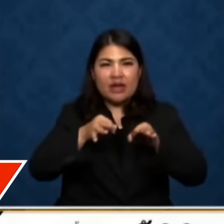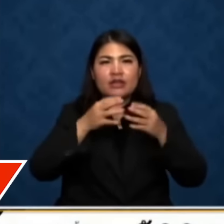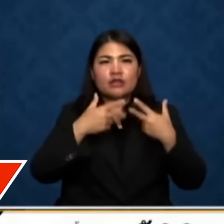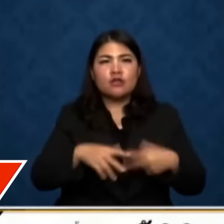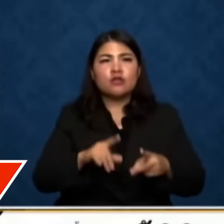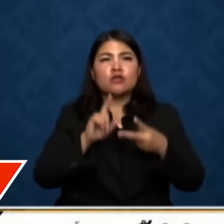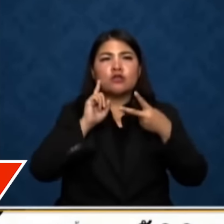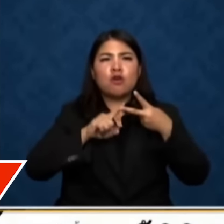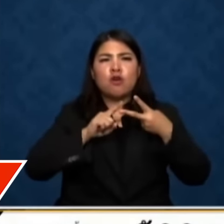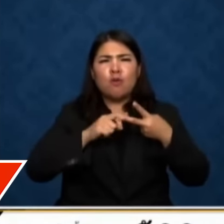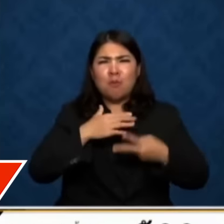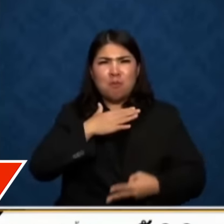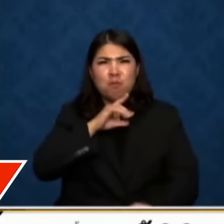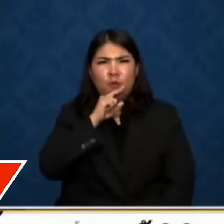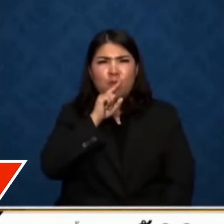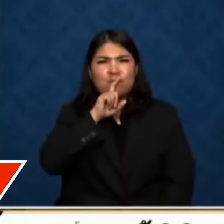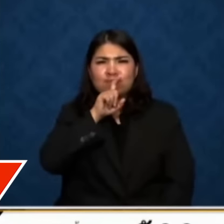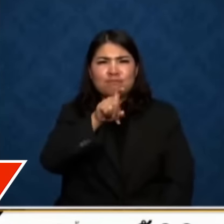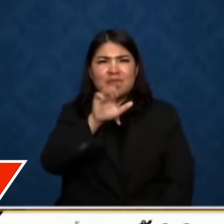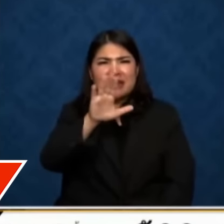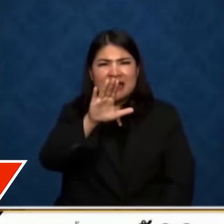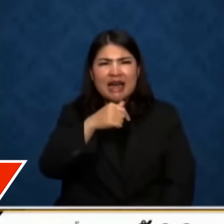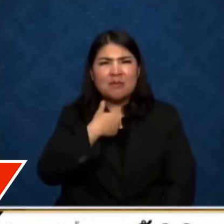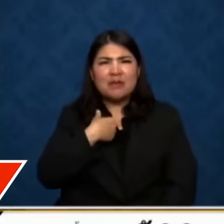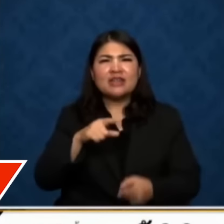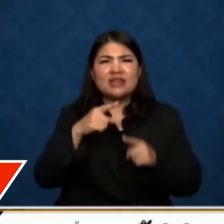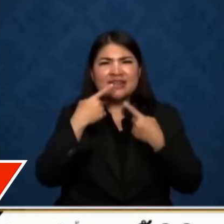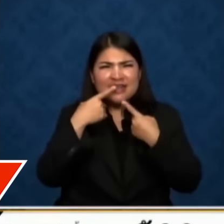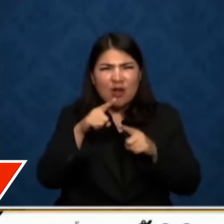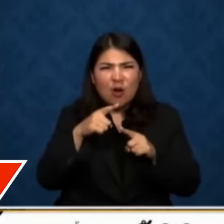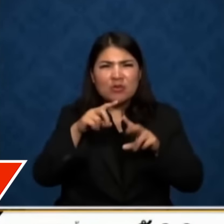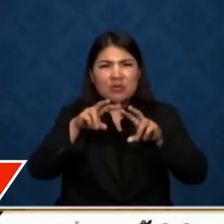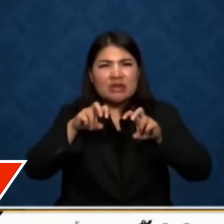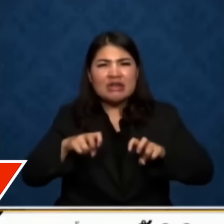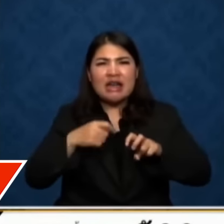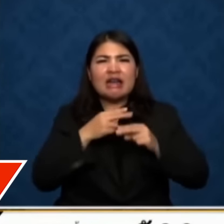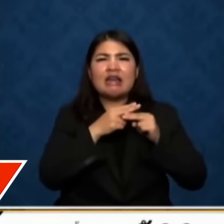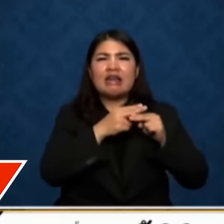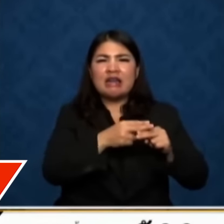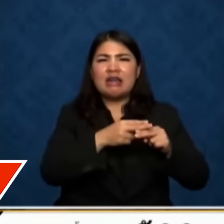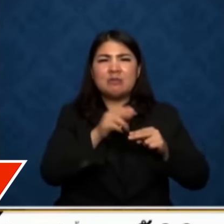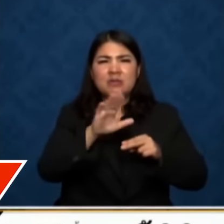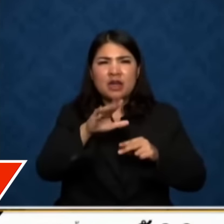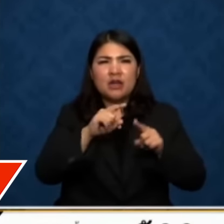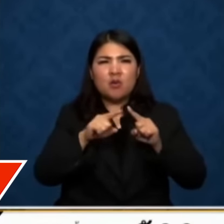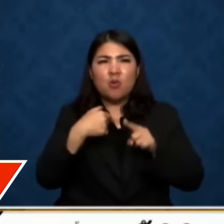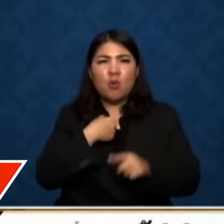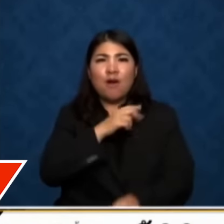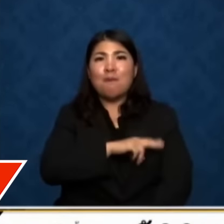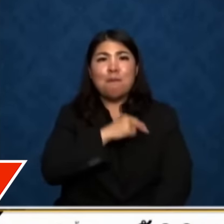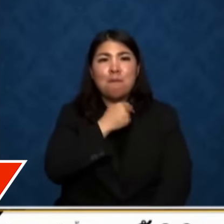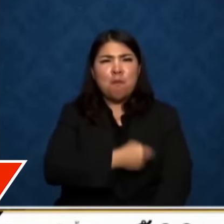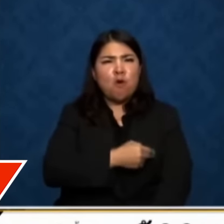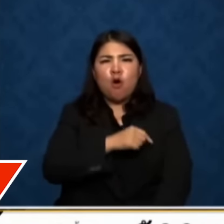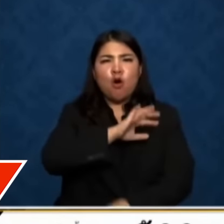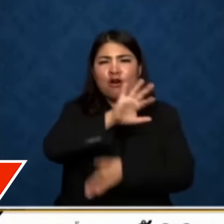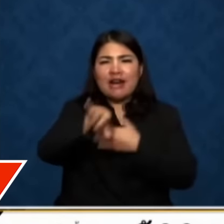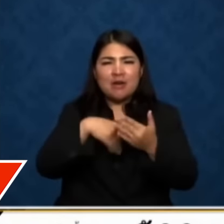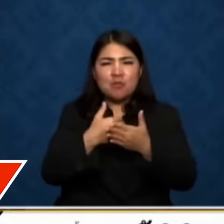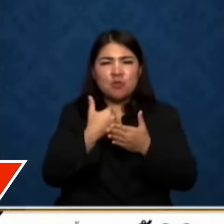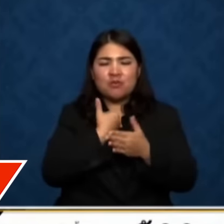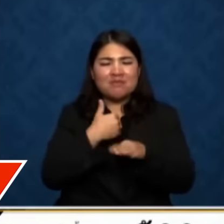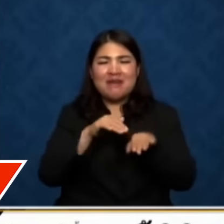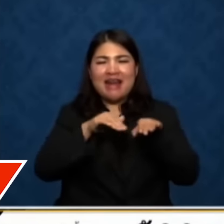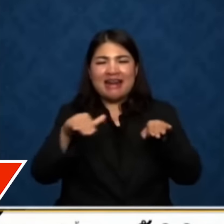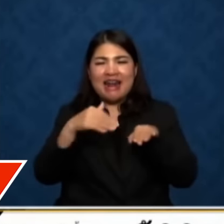ครับผมไม่ได้ถามให้ท่านรัฐมนตรีตอบหรือว่าวินิจฉัยด้วยตัวท่านเองว่าคุณหมอทั้งหลายได้ปฏิบัติตามมาตรฐานของการ